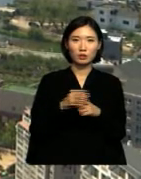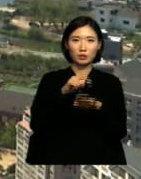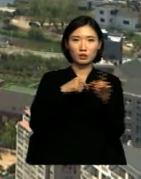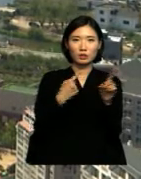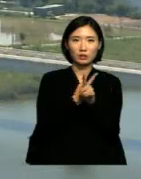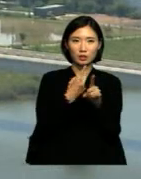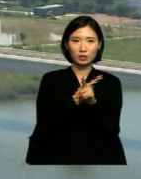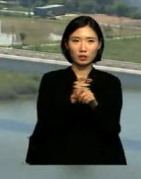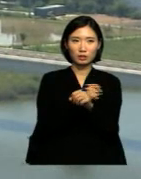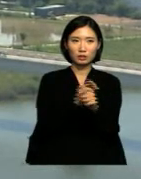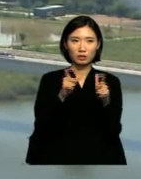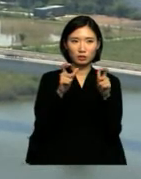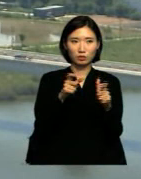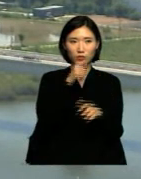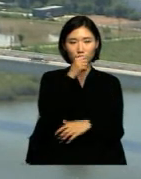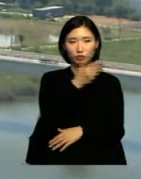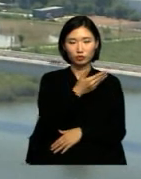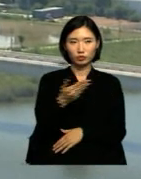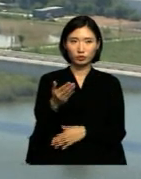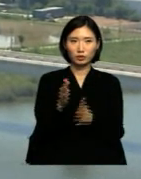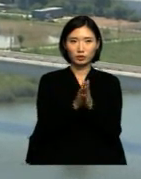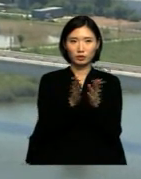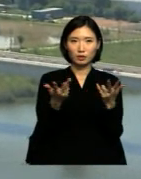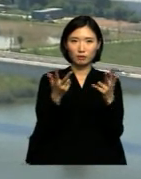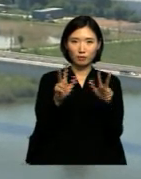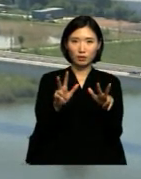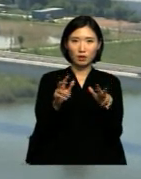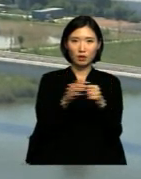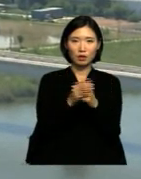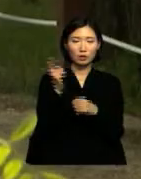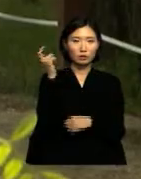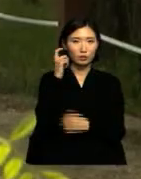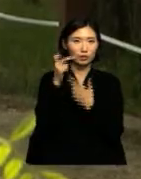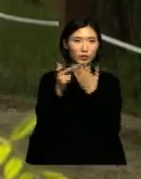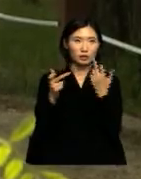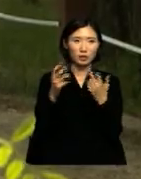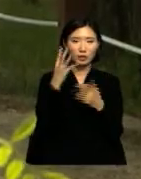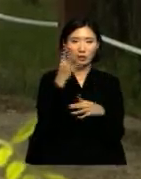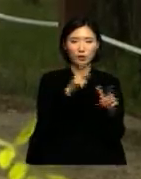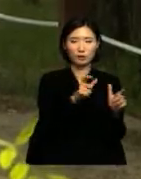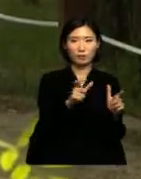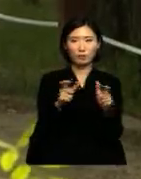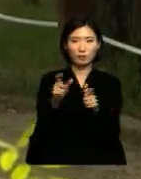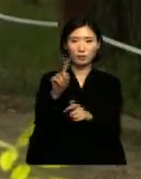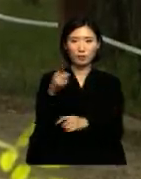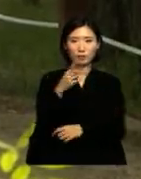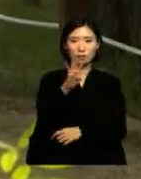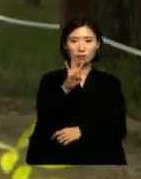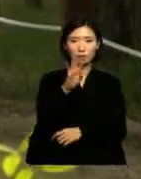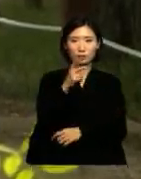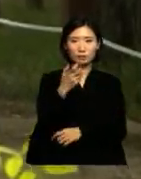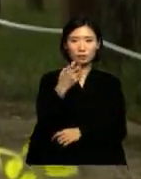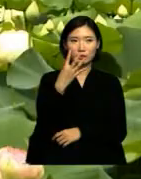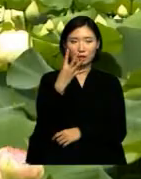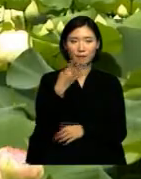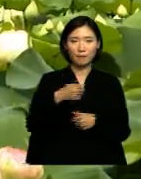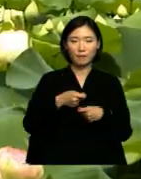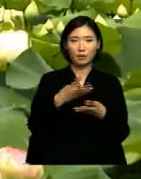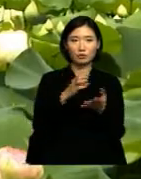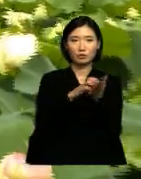운영은 물소르길과 시자파크, 용문산과 소리산 등 4개 권역 174만 제곱미터 규모에